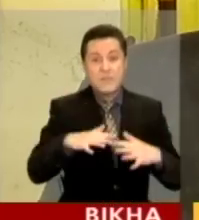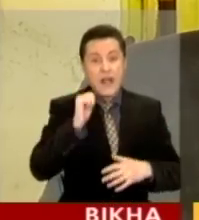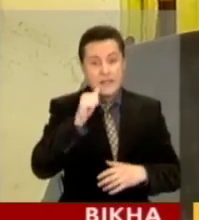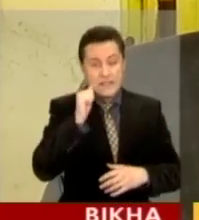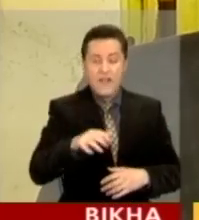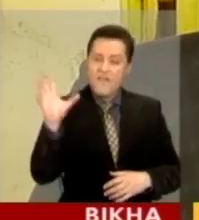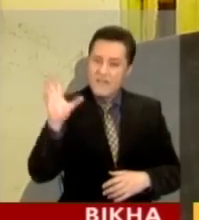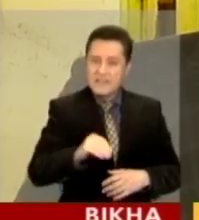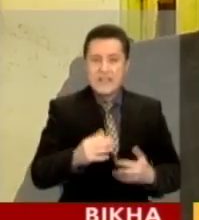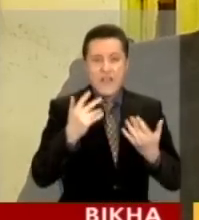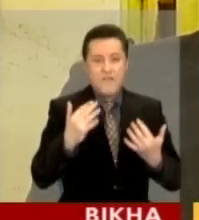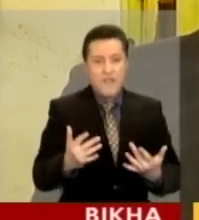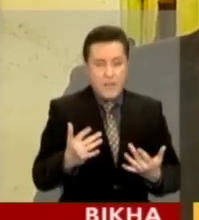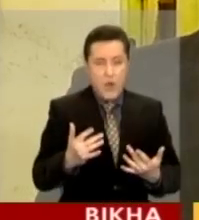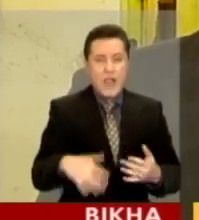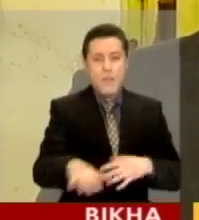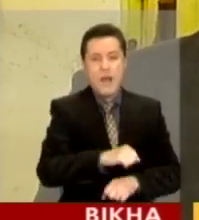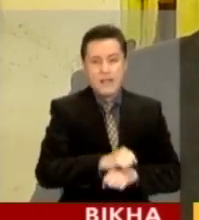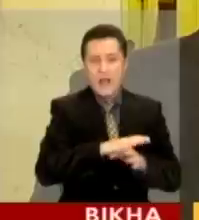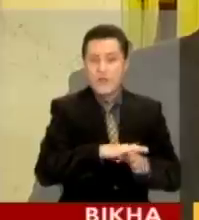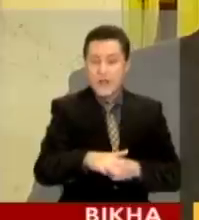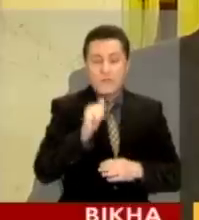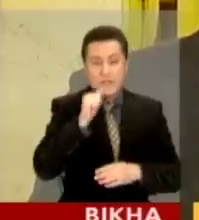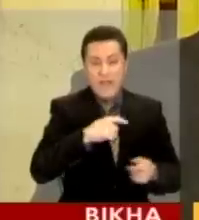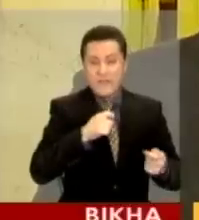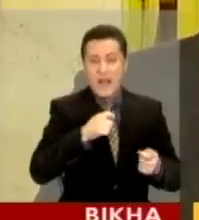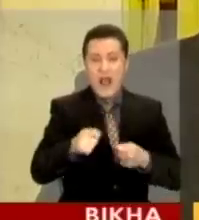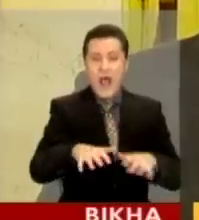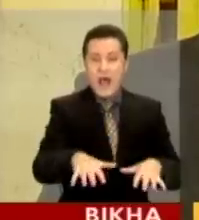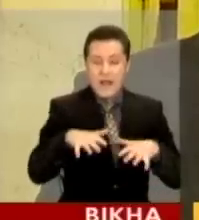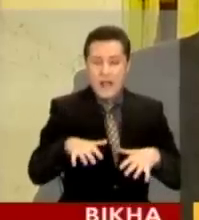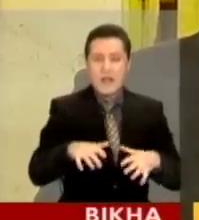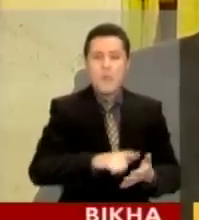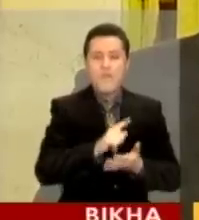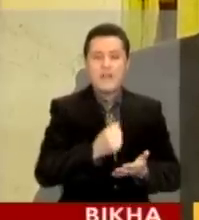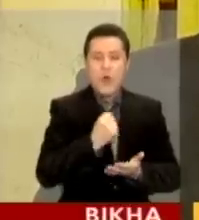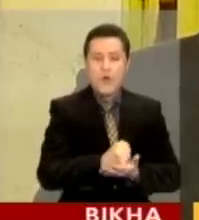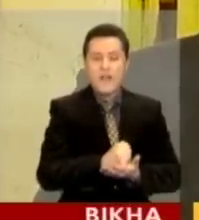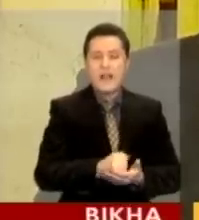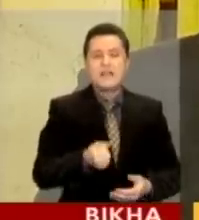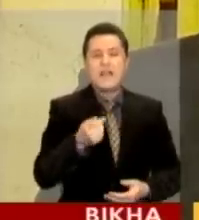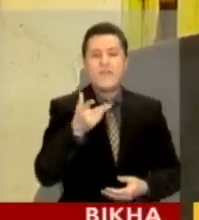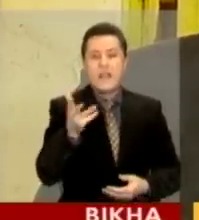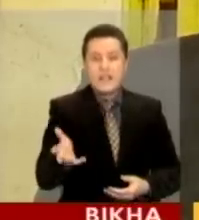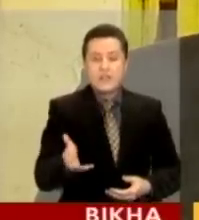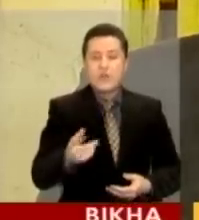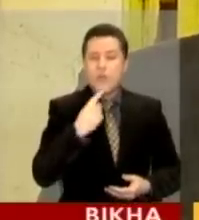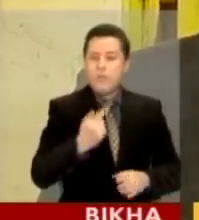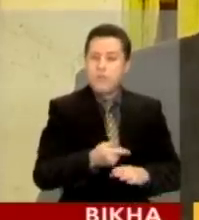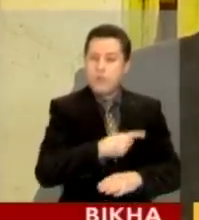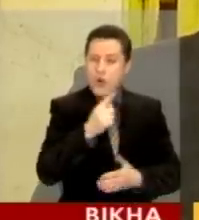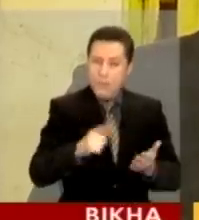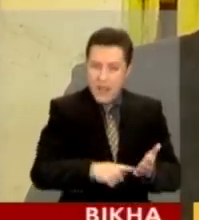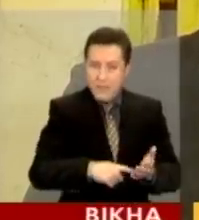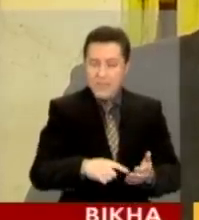Практично всі вимоги Майдану виконані завтра рада повинна ухвалити цілу низку ще проблемних питань в